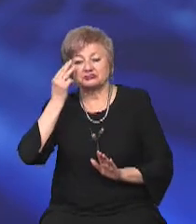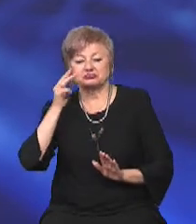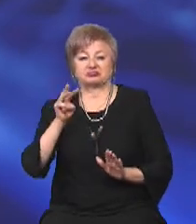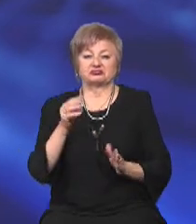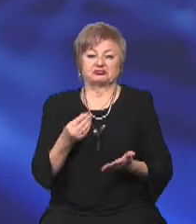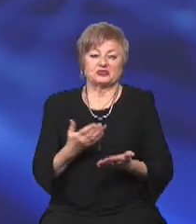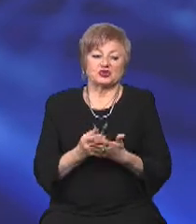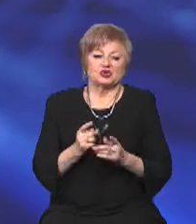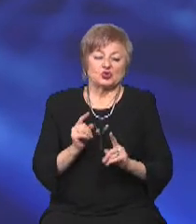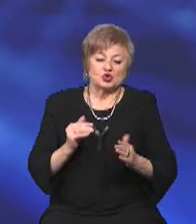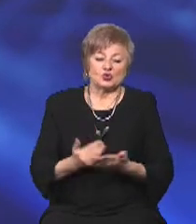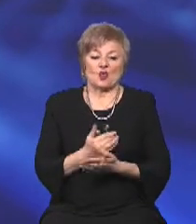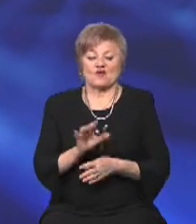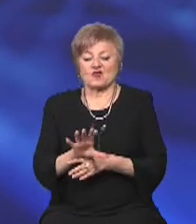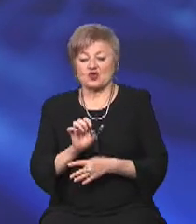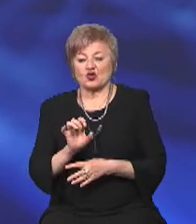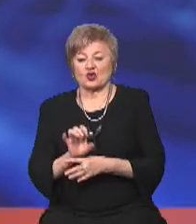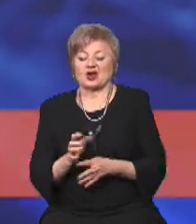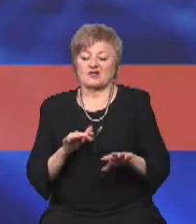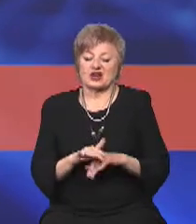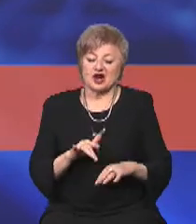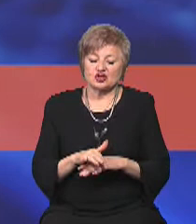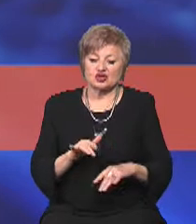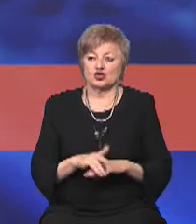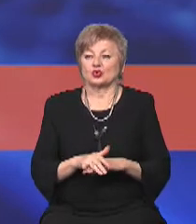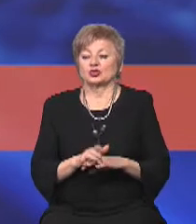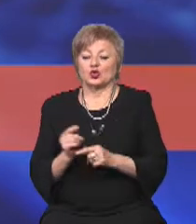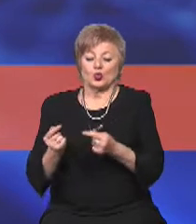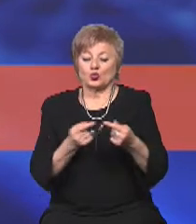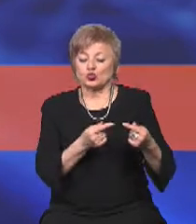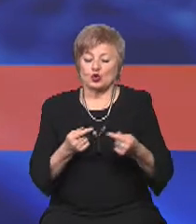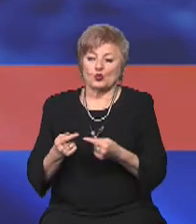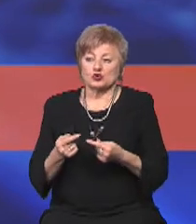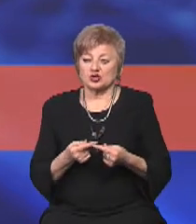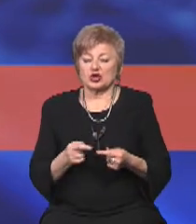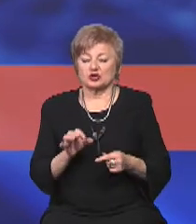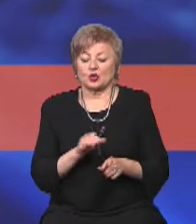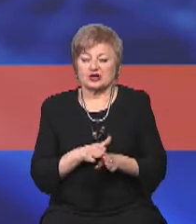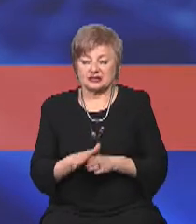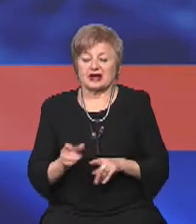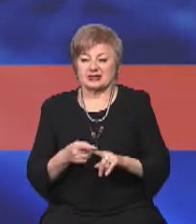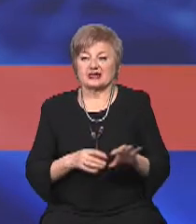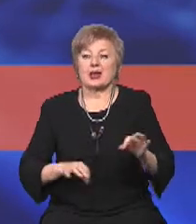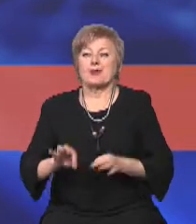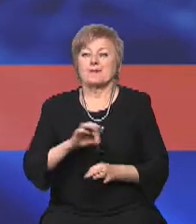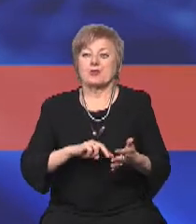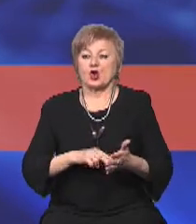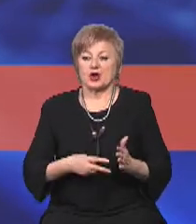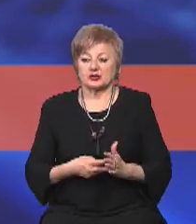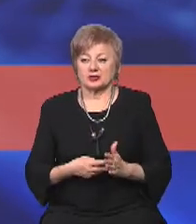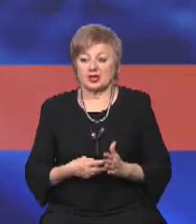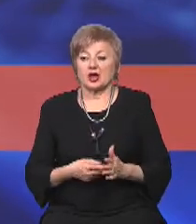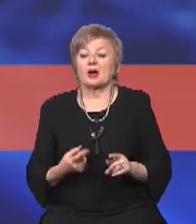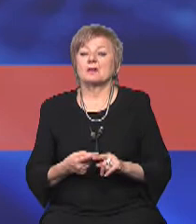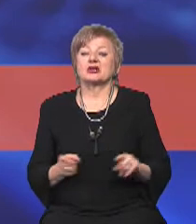розрахунки, фотографії, певні уточнення, якщо деталізація цього проєкту, якщо це потребує він,